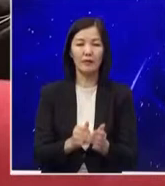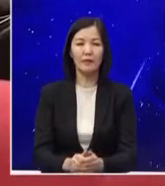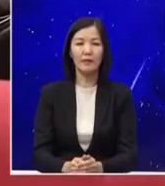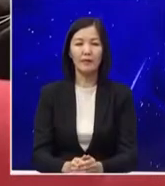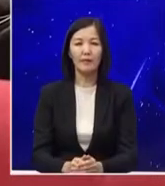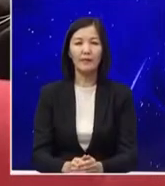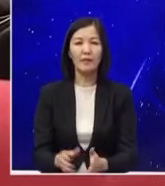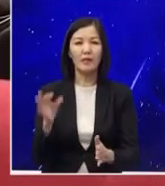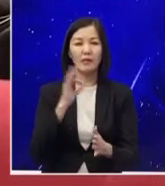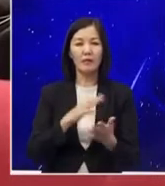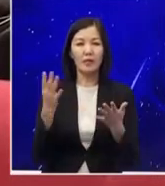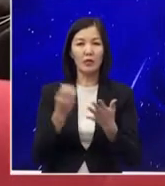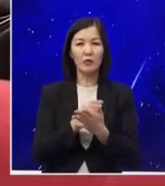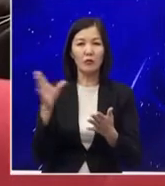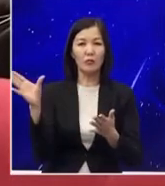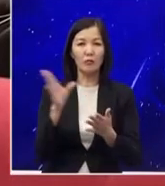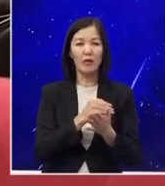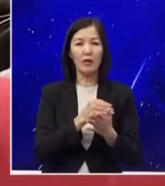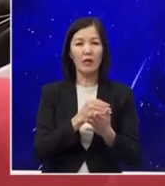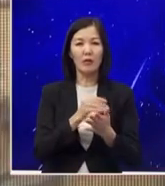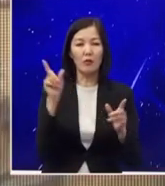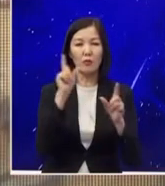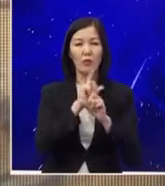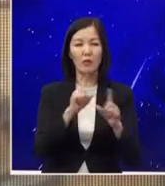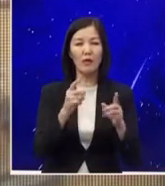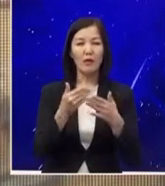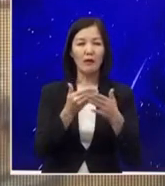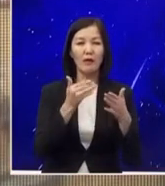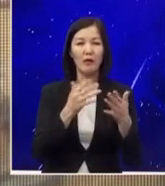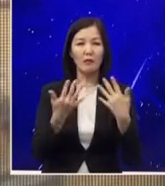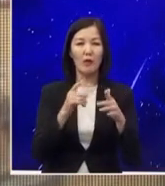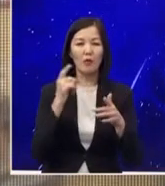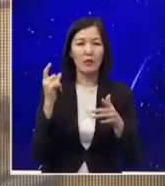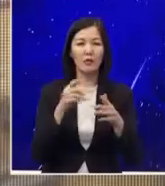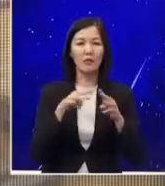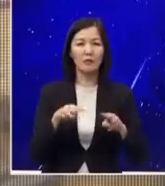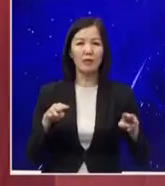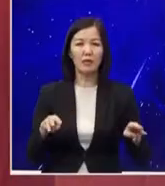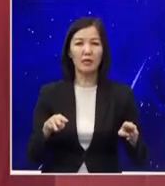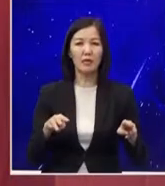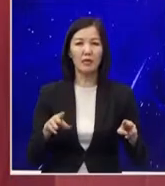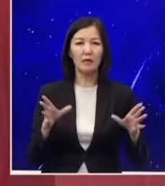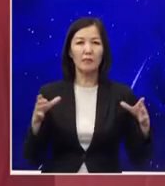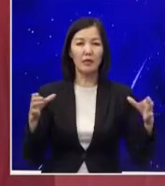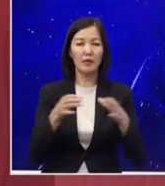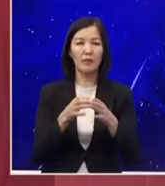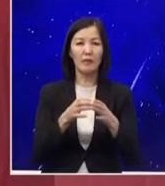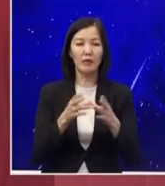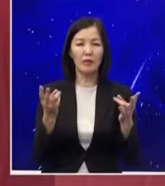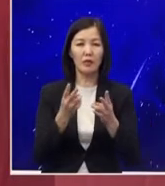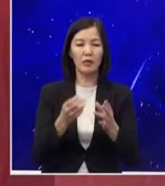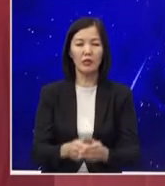болады. Табысқа жету үшін барлық уәкілетті органдардың ең алдымен ауыл шаруашылығы министрлігінің жұмылдырылуымен күш жігері